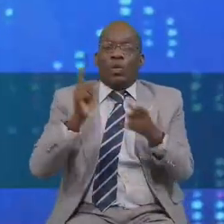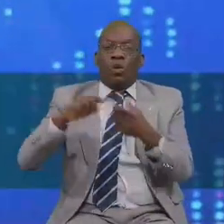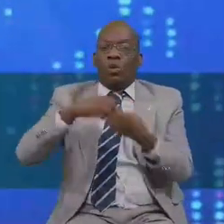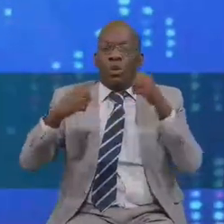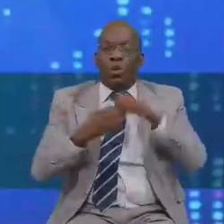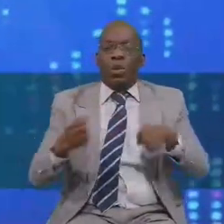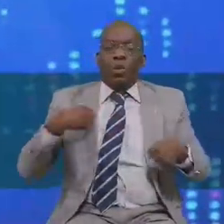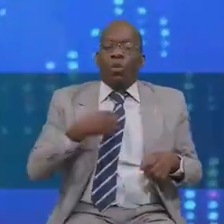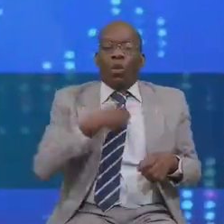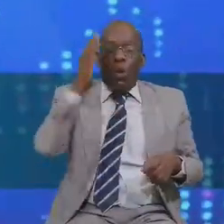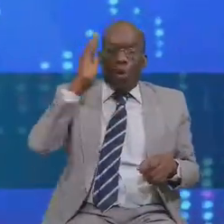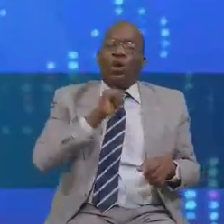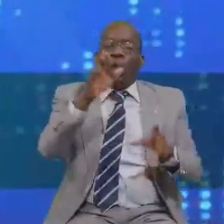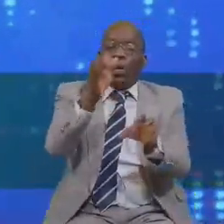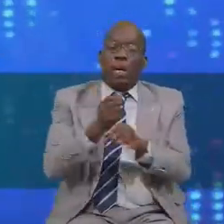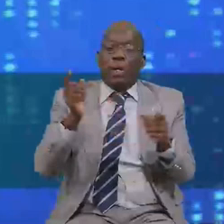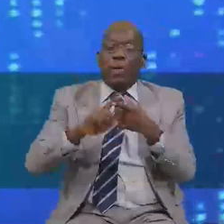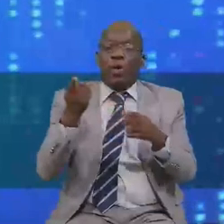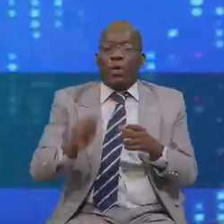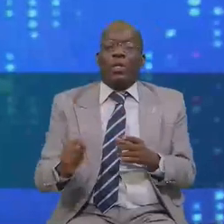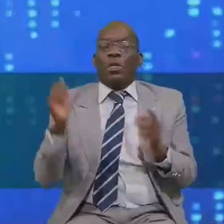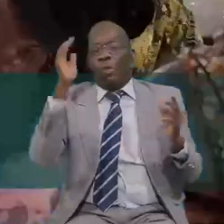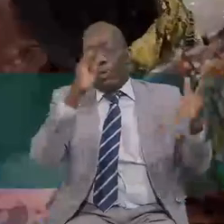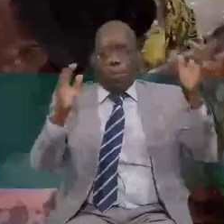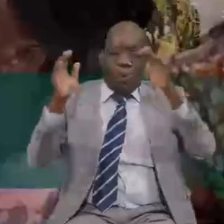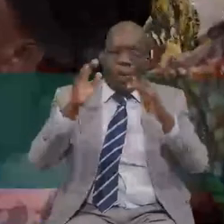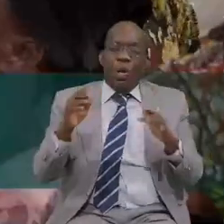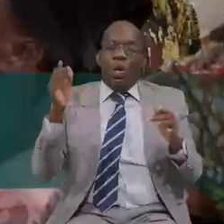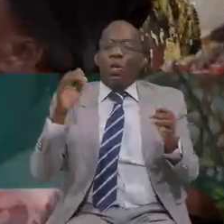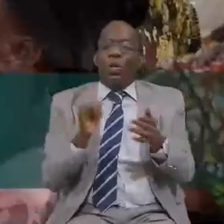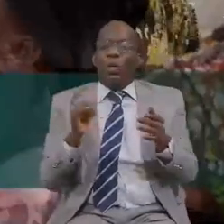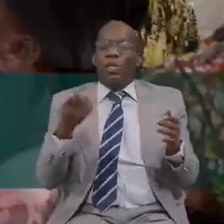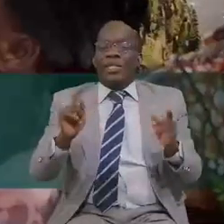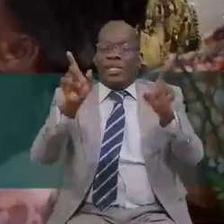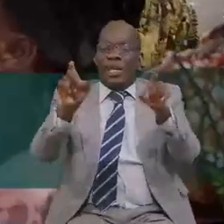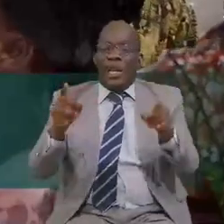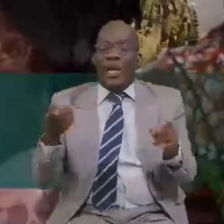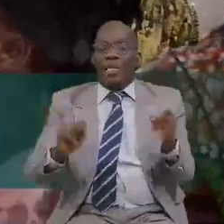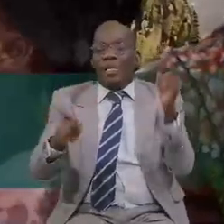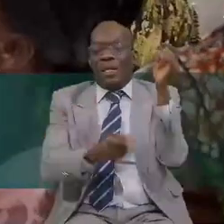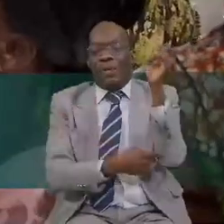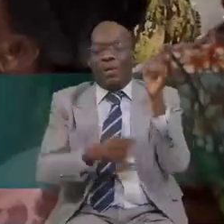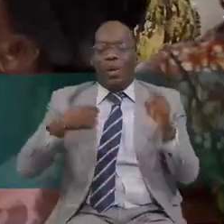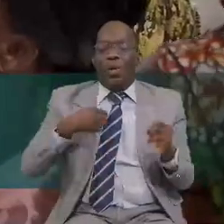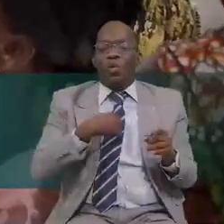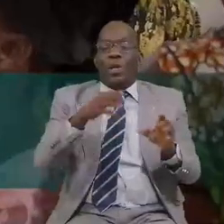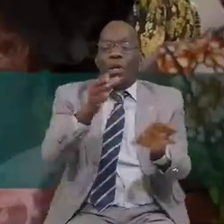maintenant. Nous n'allons pas avoir les traumatismes dans ce que nous avons aujourd'hui.